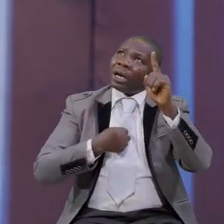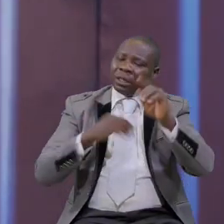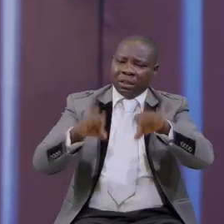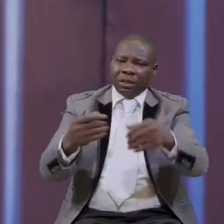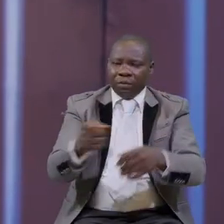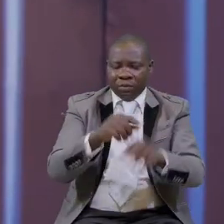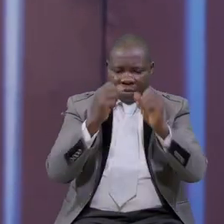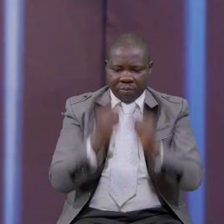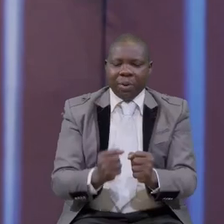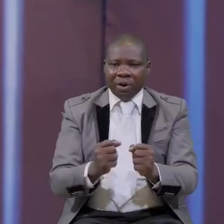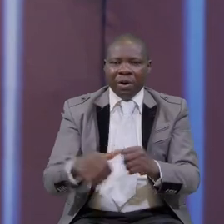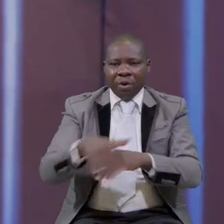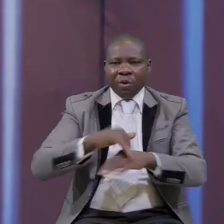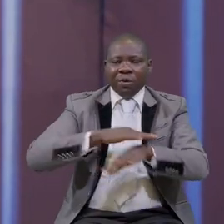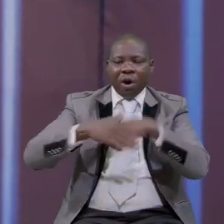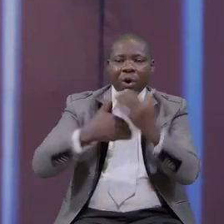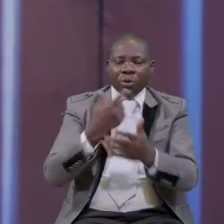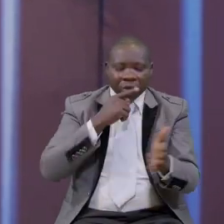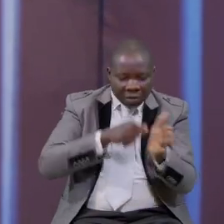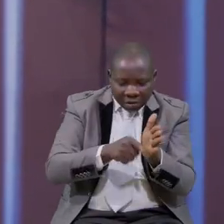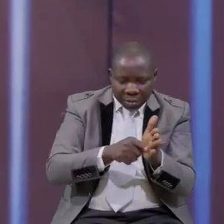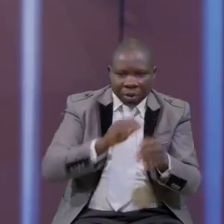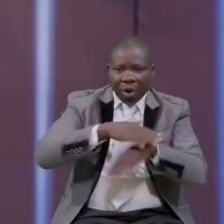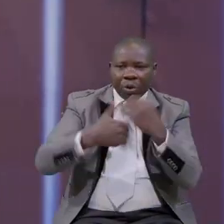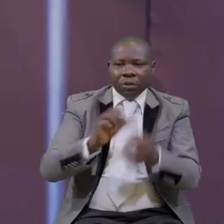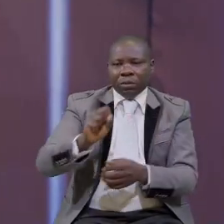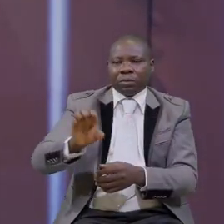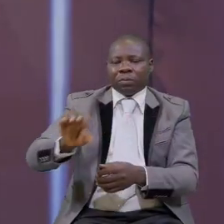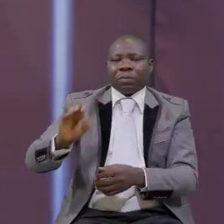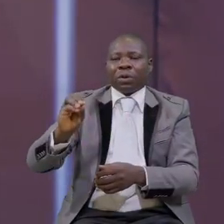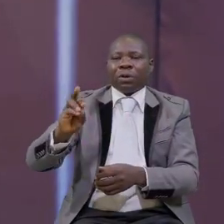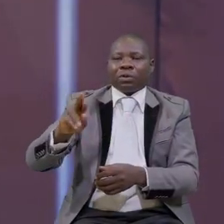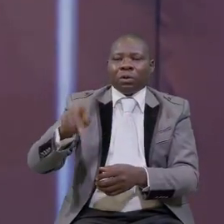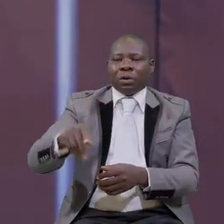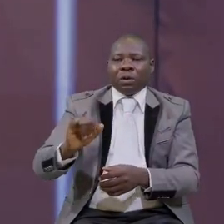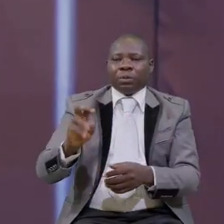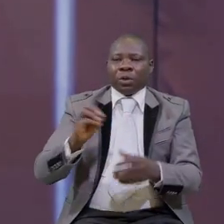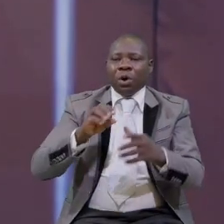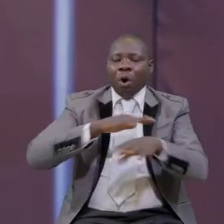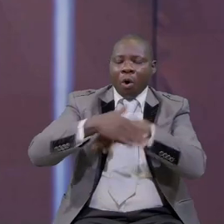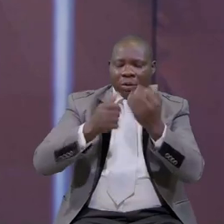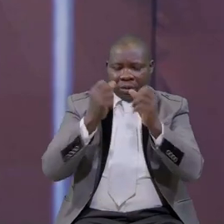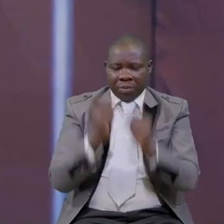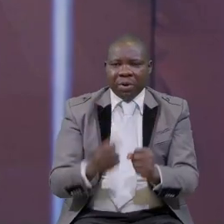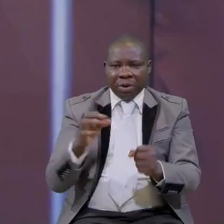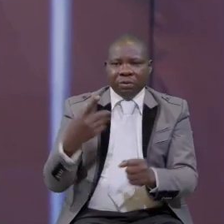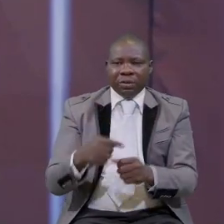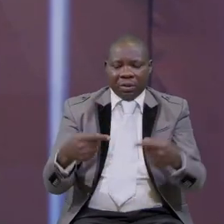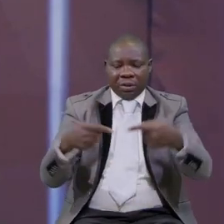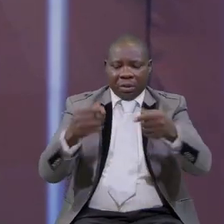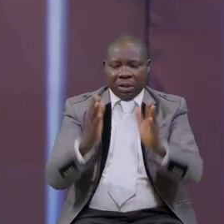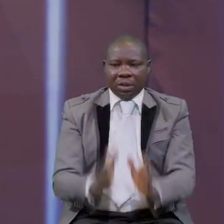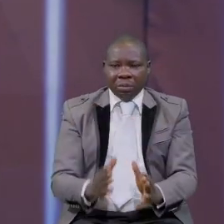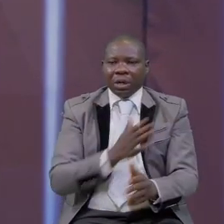puissance. Le pouvoir sur tous les serpents, sur tous les scorpions. Et sur toute la puissance de l'ennemi.